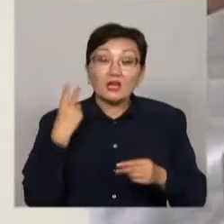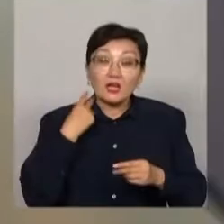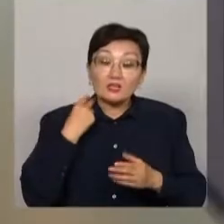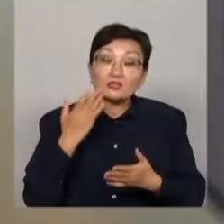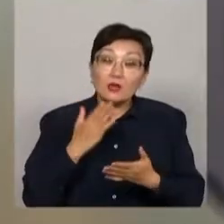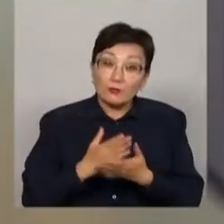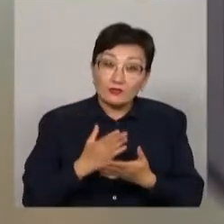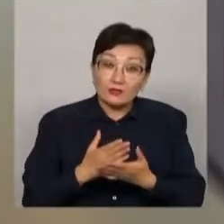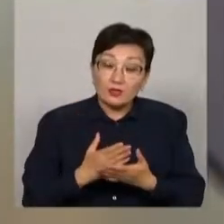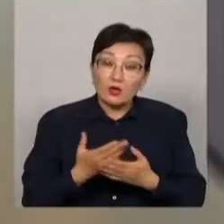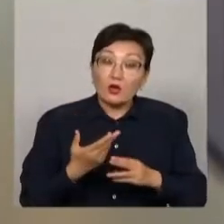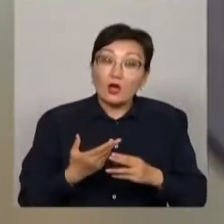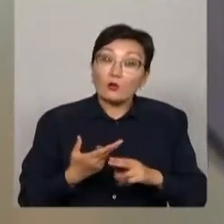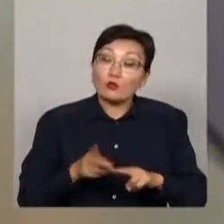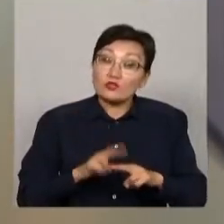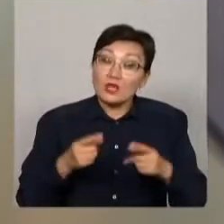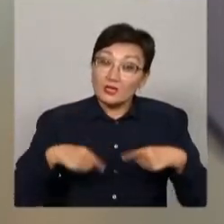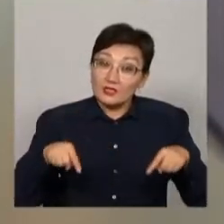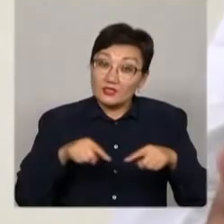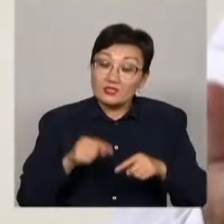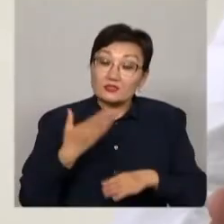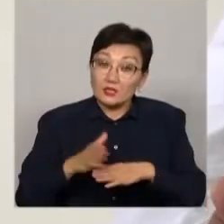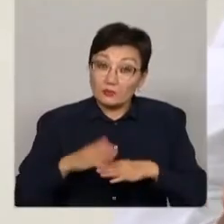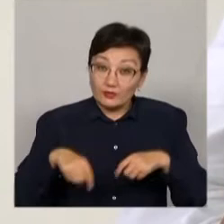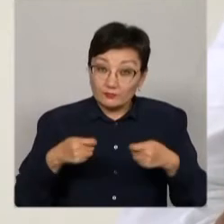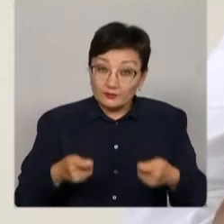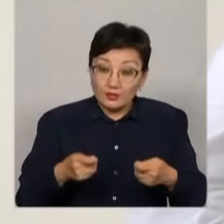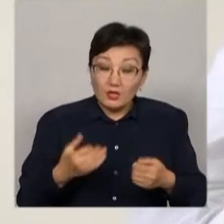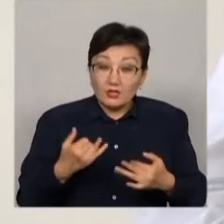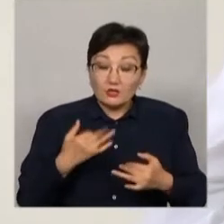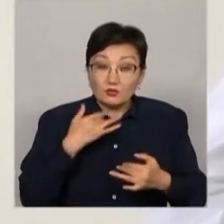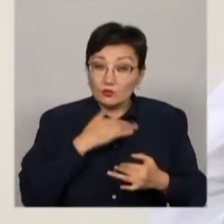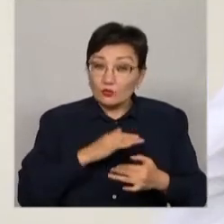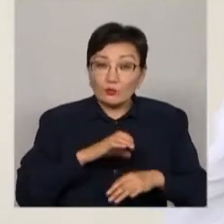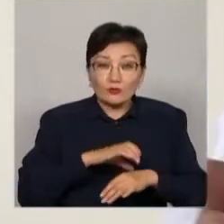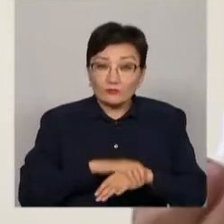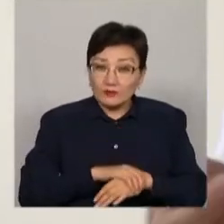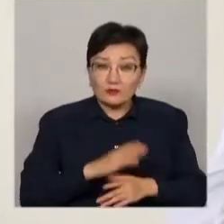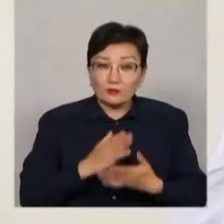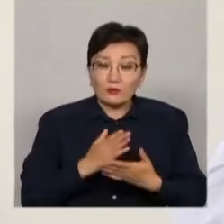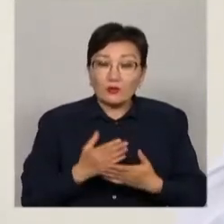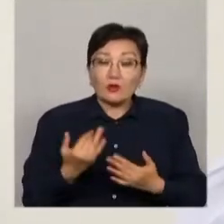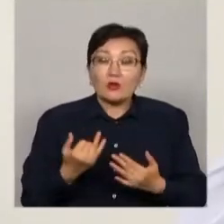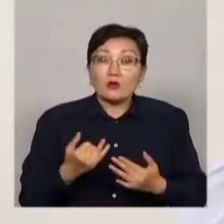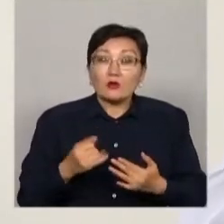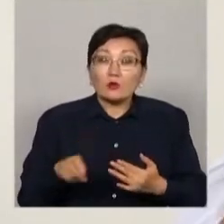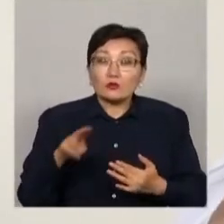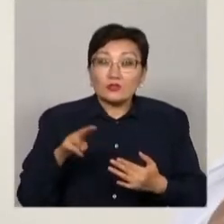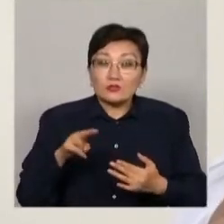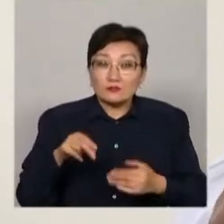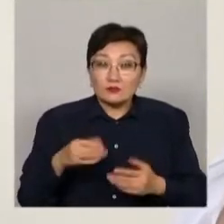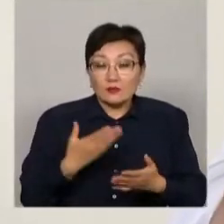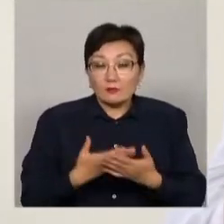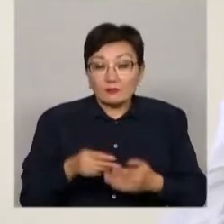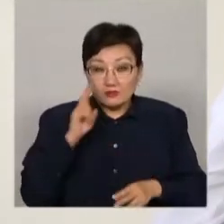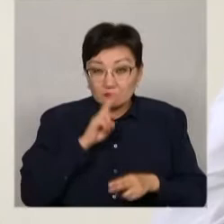оған көз жұмып, ақша беріп атады. Қазір бізде көп деген жағдайлар орын алып атыр, қылмыстық іс күнде қозғалады. Бір кісі жеке куәлігін жоғалтса, оның жеке